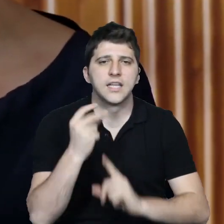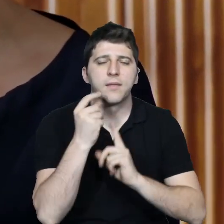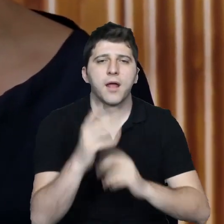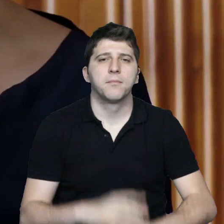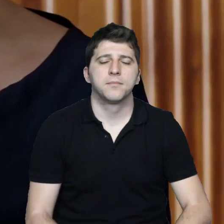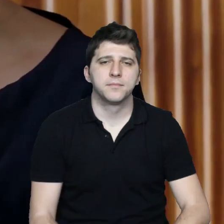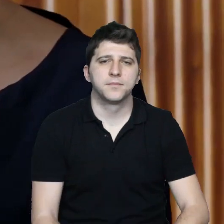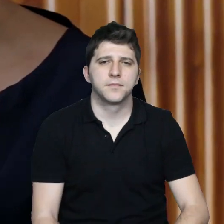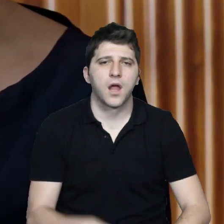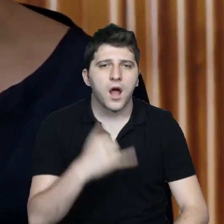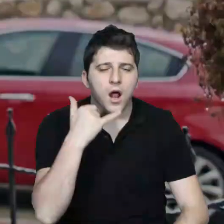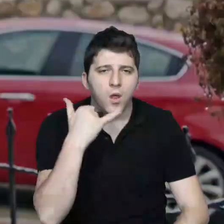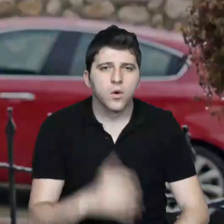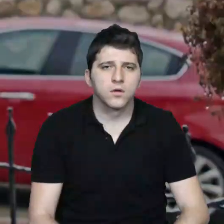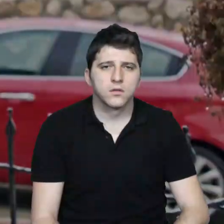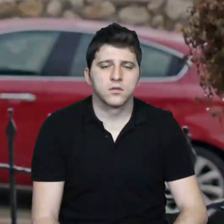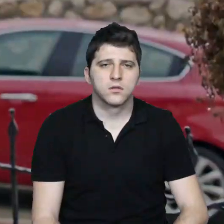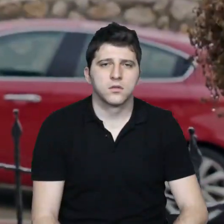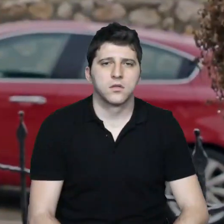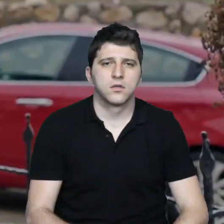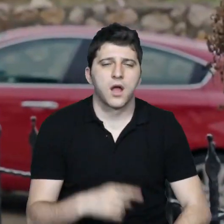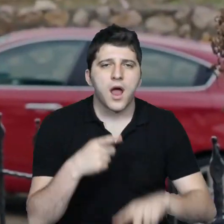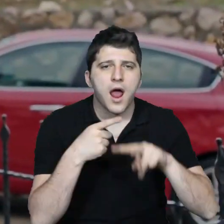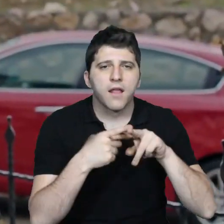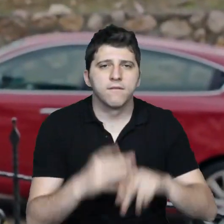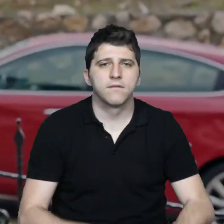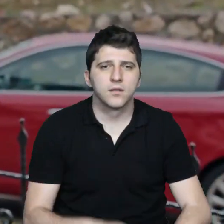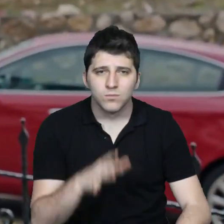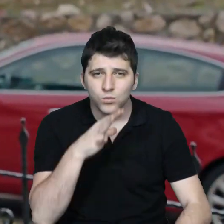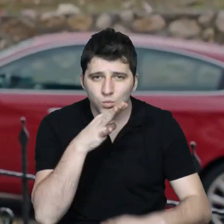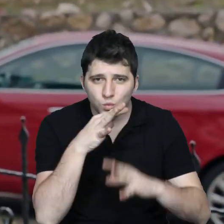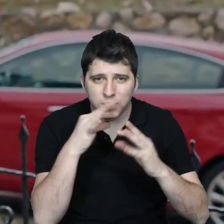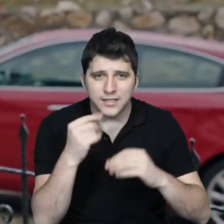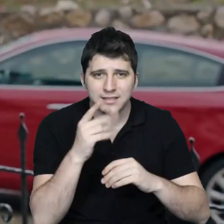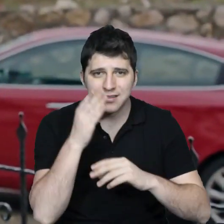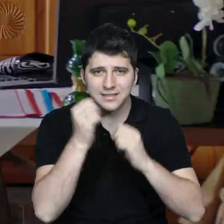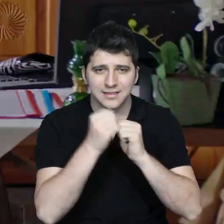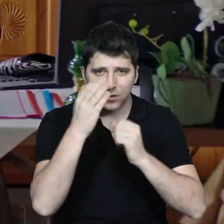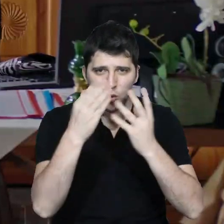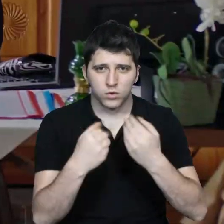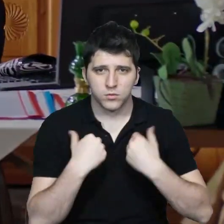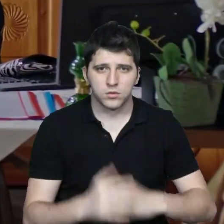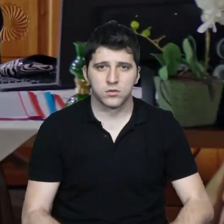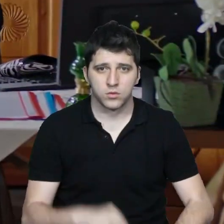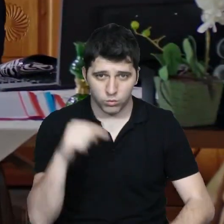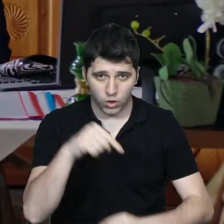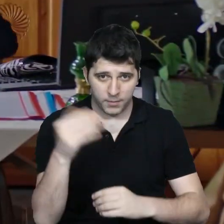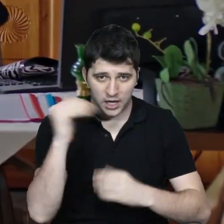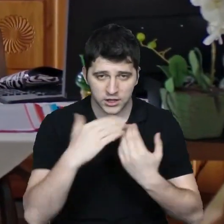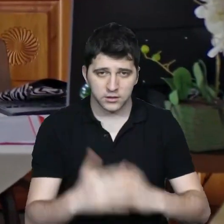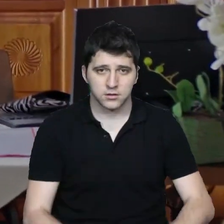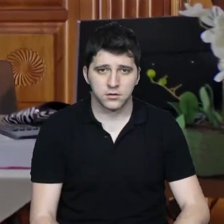İbrahim. Alo. Alev, müsaitsen yanına gelebilir miyim? Buraya mı